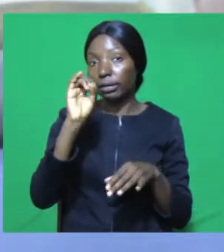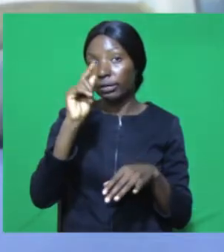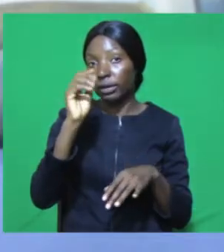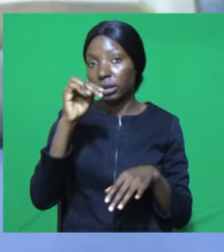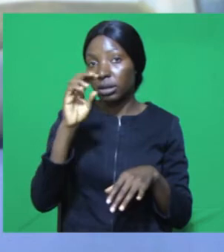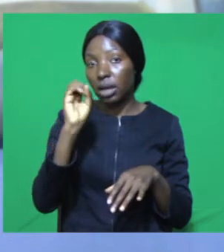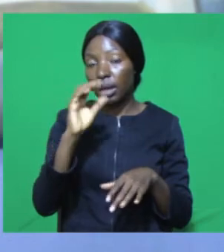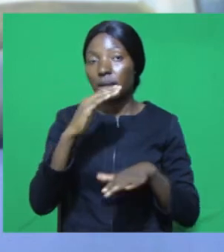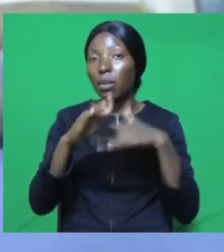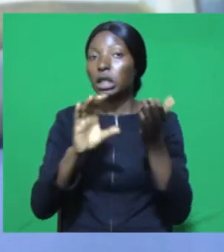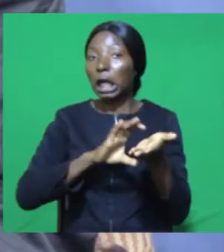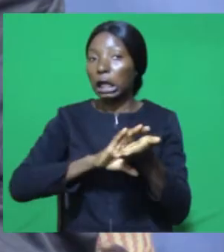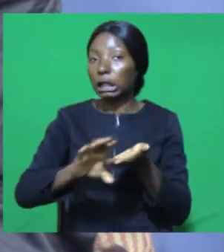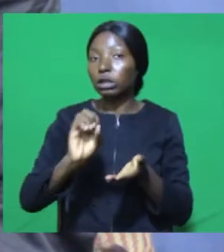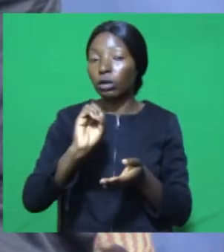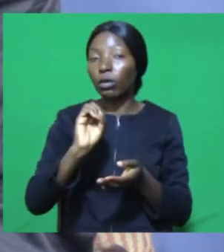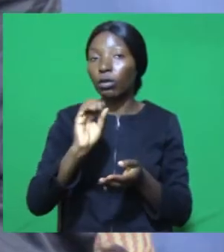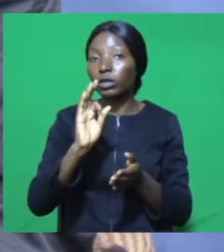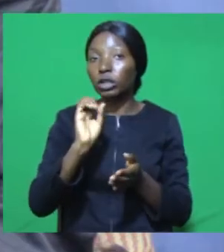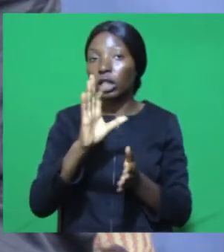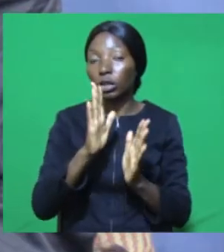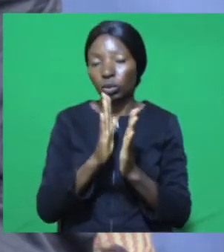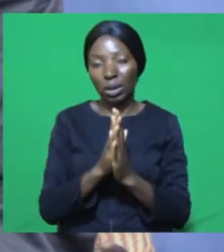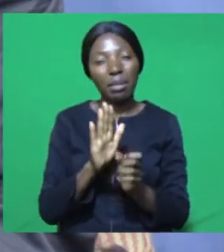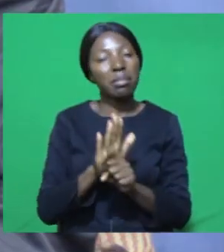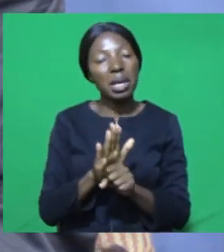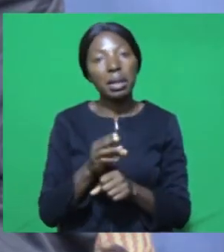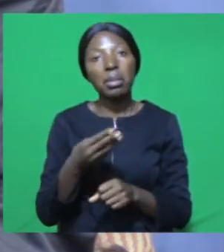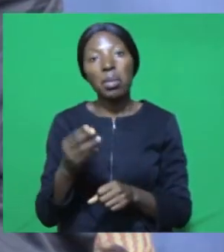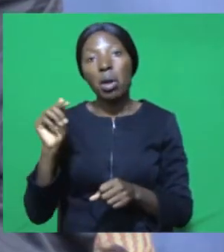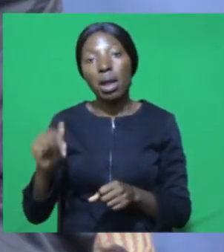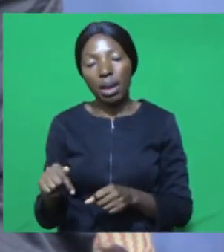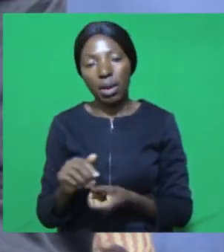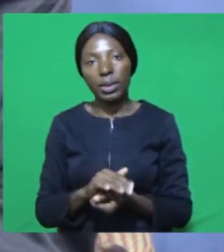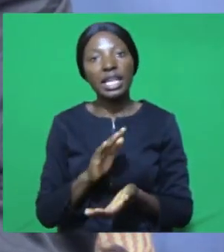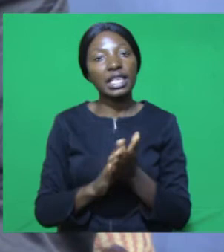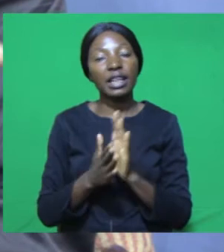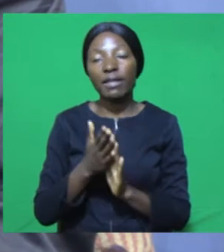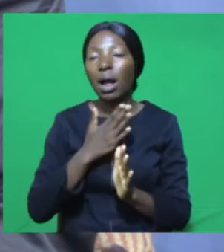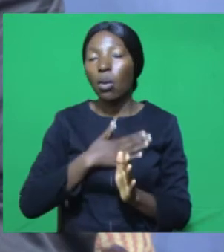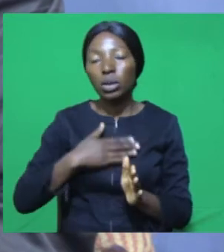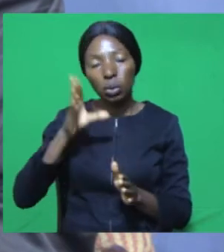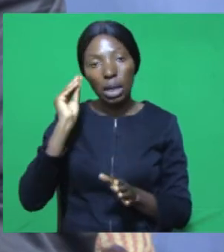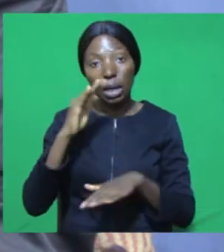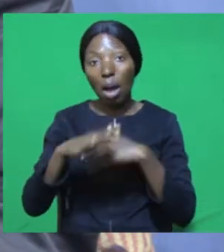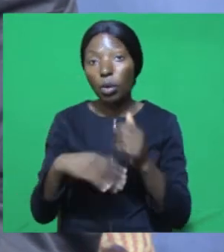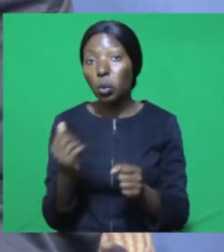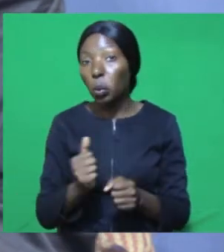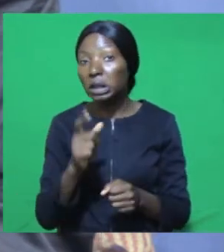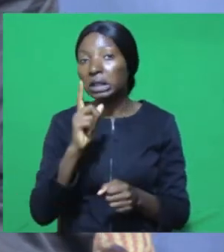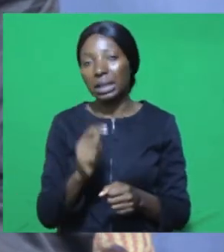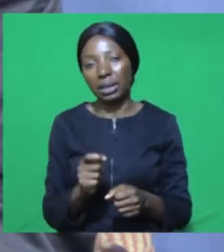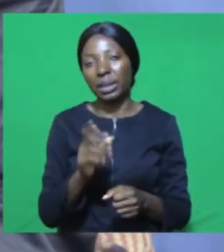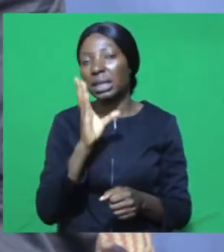mvunzo wandinawo kuna pastor ndokuti pane vatendo vakawanda pakati pedu nekuti havadi kudzidza Old Testament. Vanenge vachiti